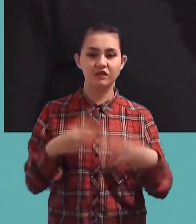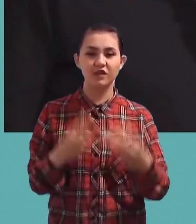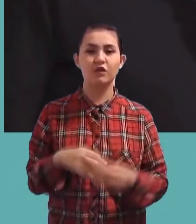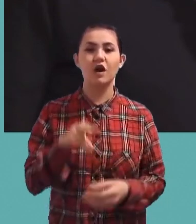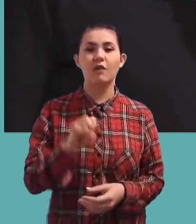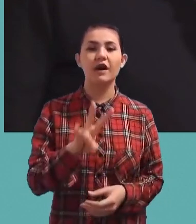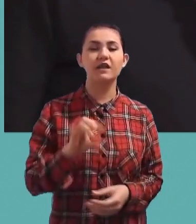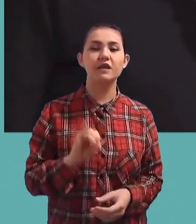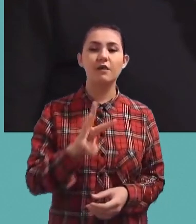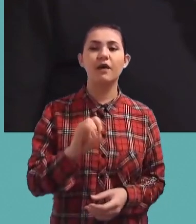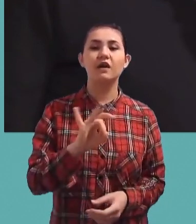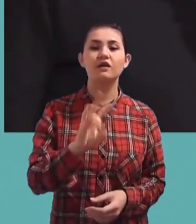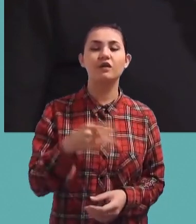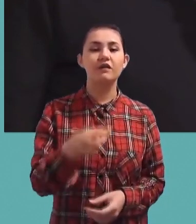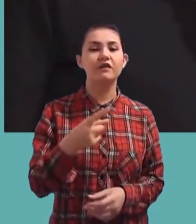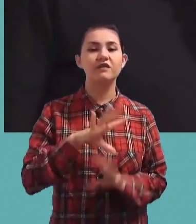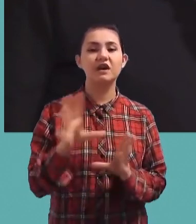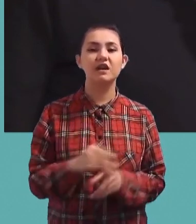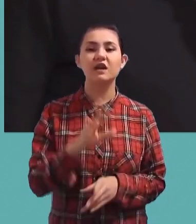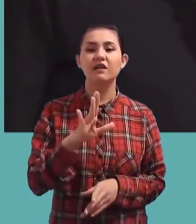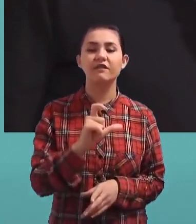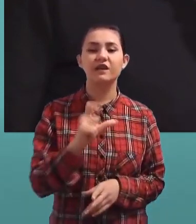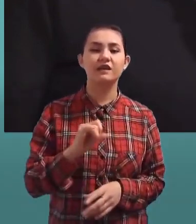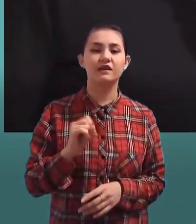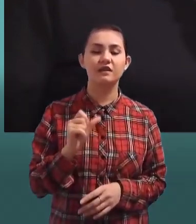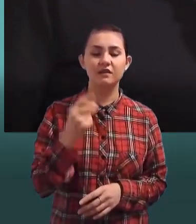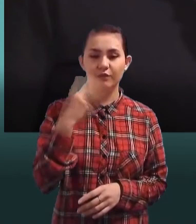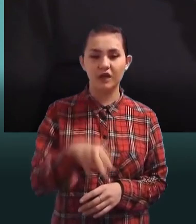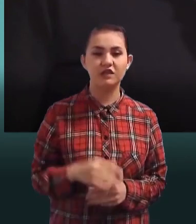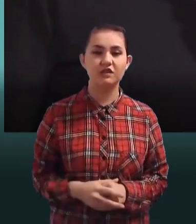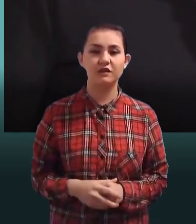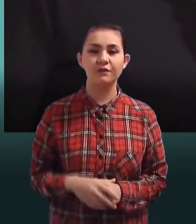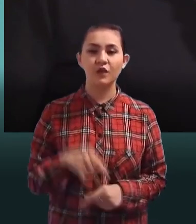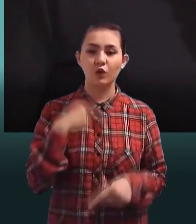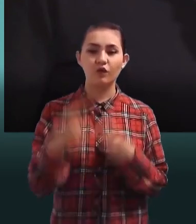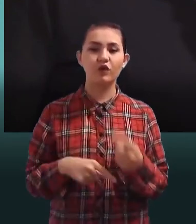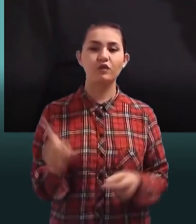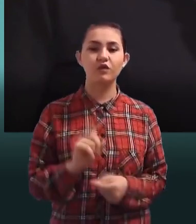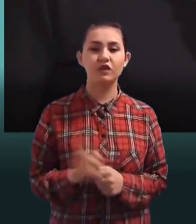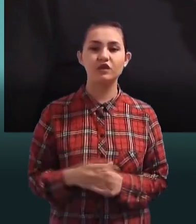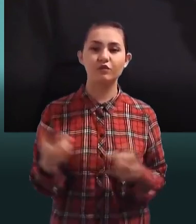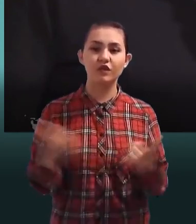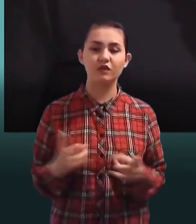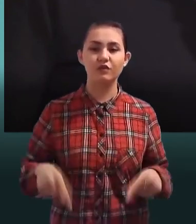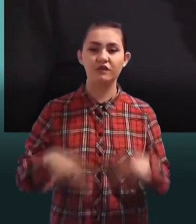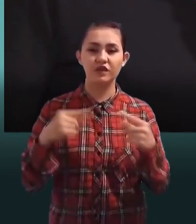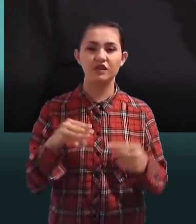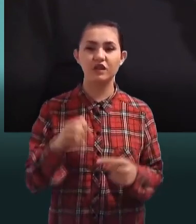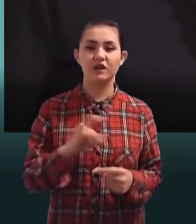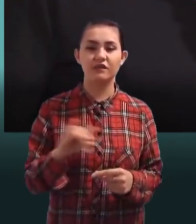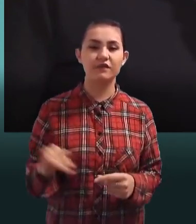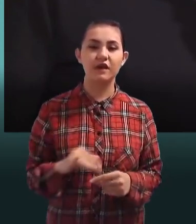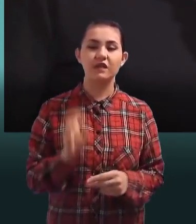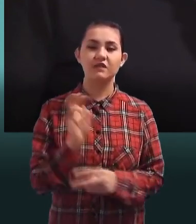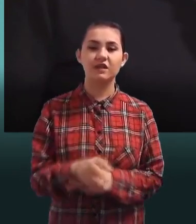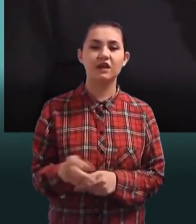Марино, ну ви який взагалі вихід з цієї ситуації бачите? Ось говорять про те, що потрібно підвищити тариф, так, звертаються